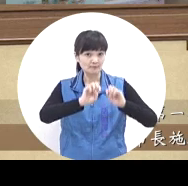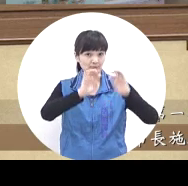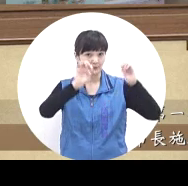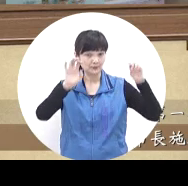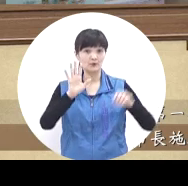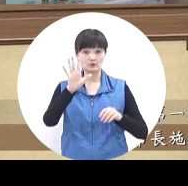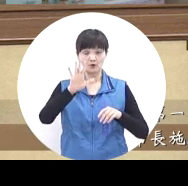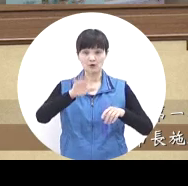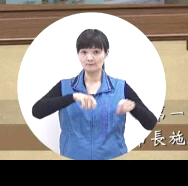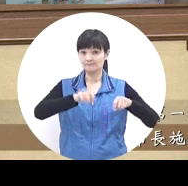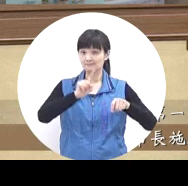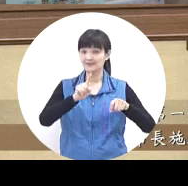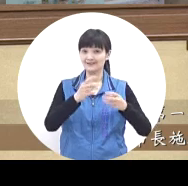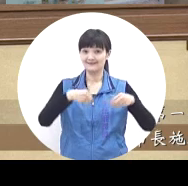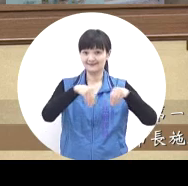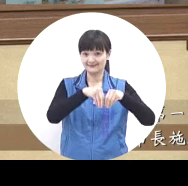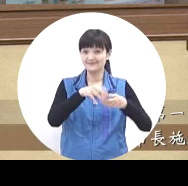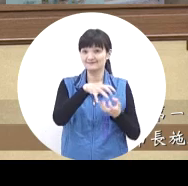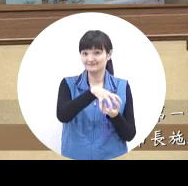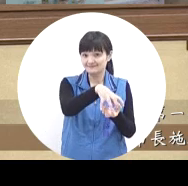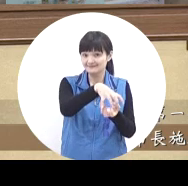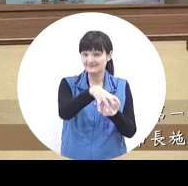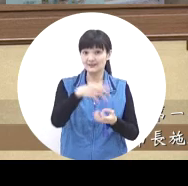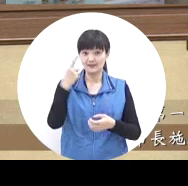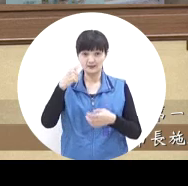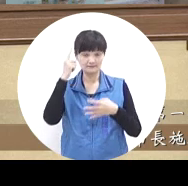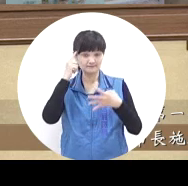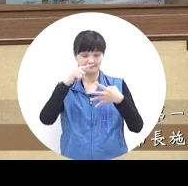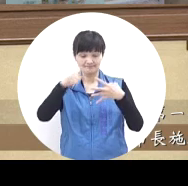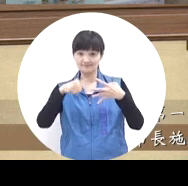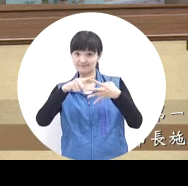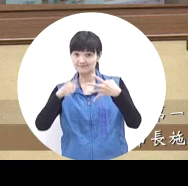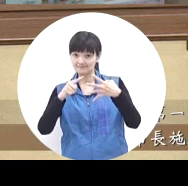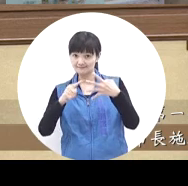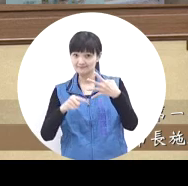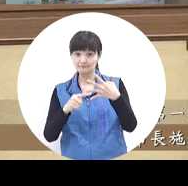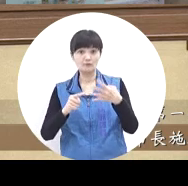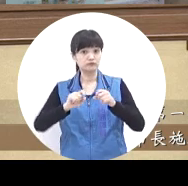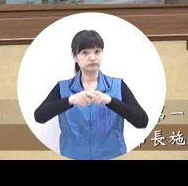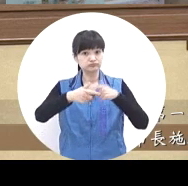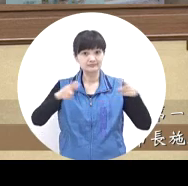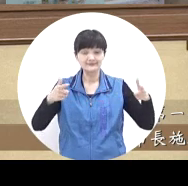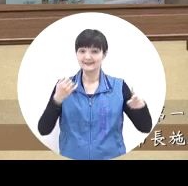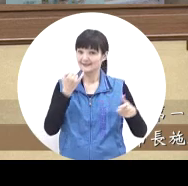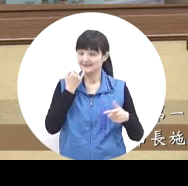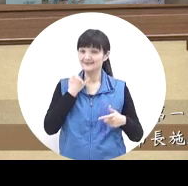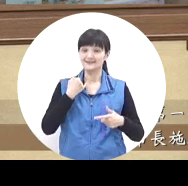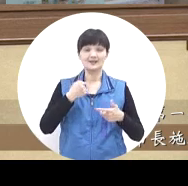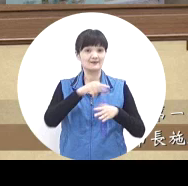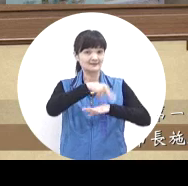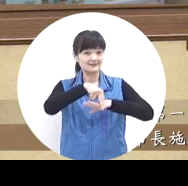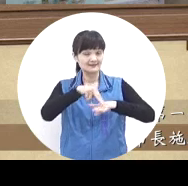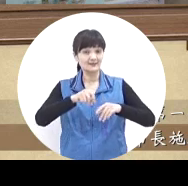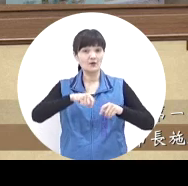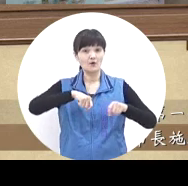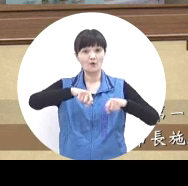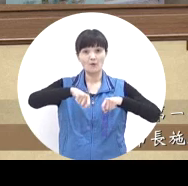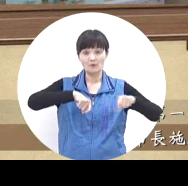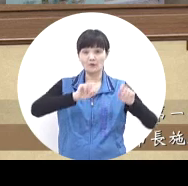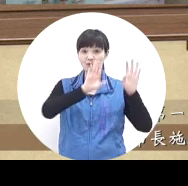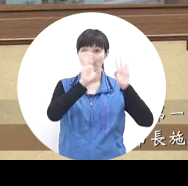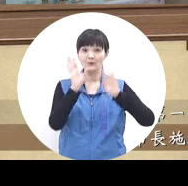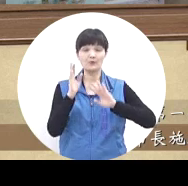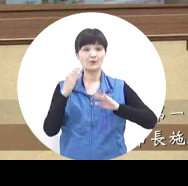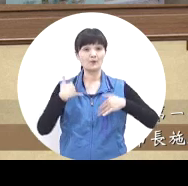盒，按照各季节推动不一样的放开玩，让观光休闲以